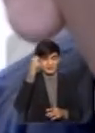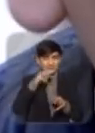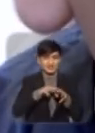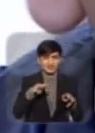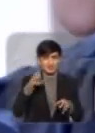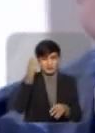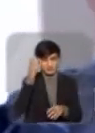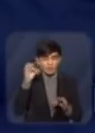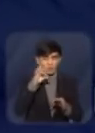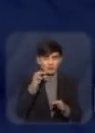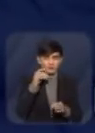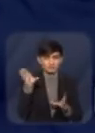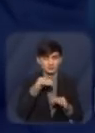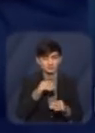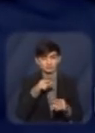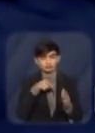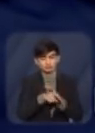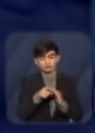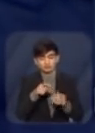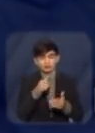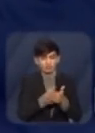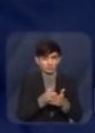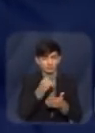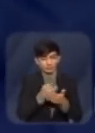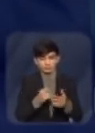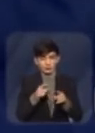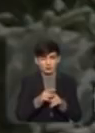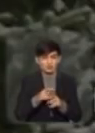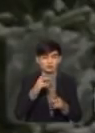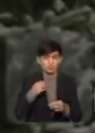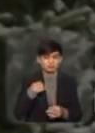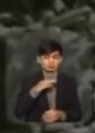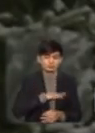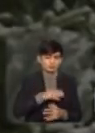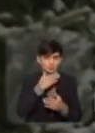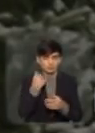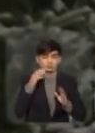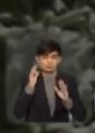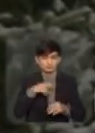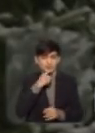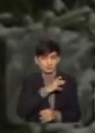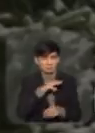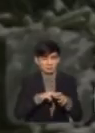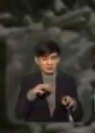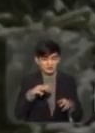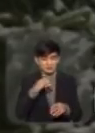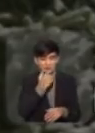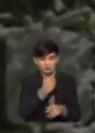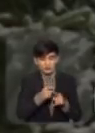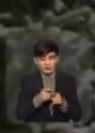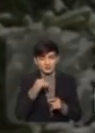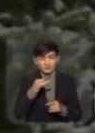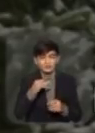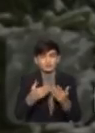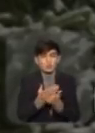сынап мінейтіндер аз емес. Алайда министр мұны қысым деп қабылдамаймын деп отыр. Халықты толғандырған тағы бір мәселе жаңа